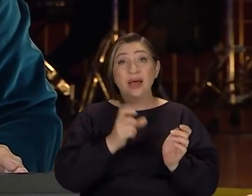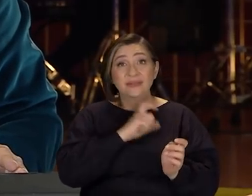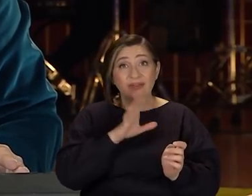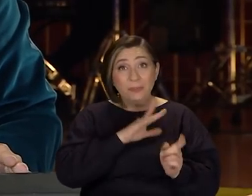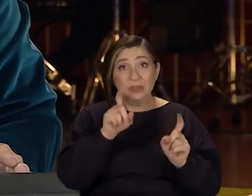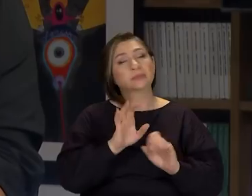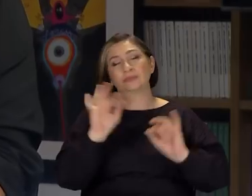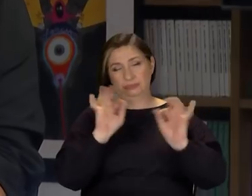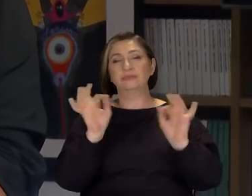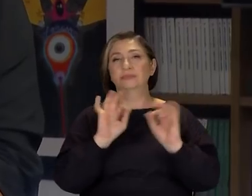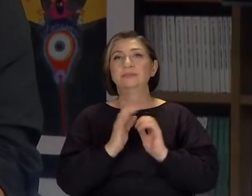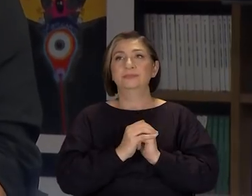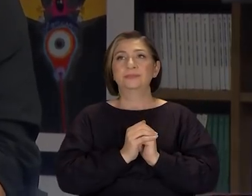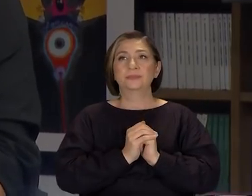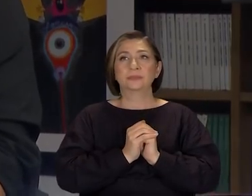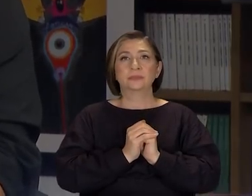burada? Yok.